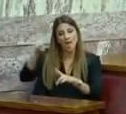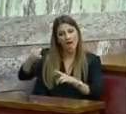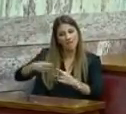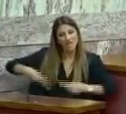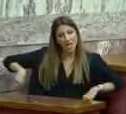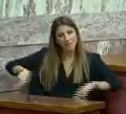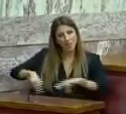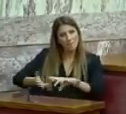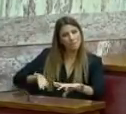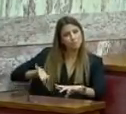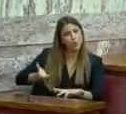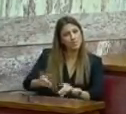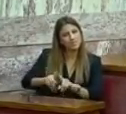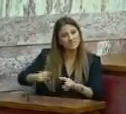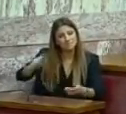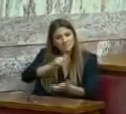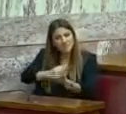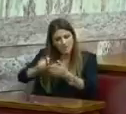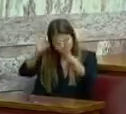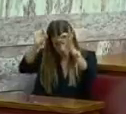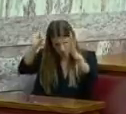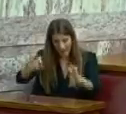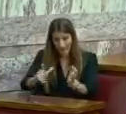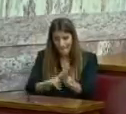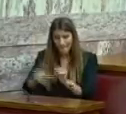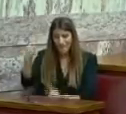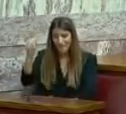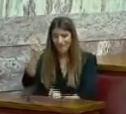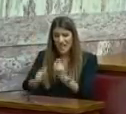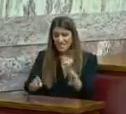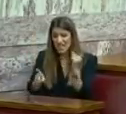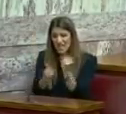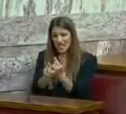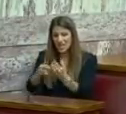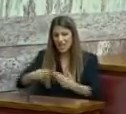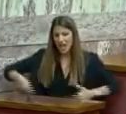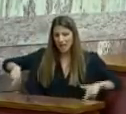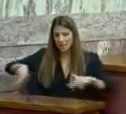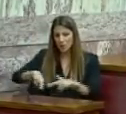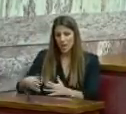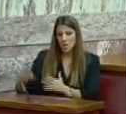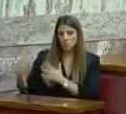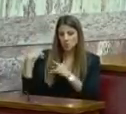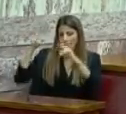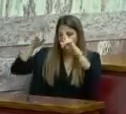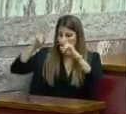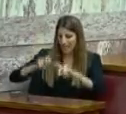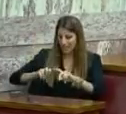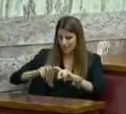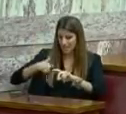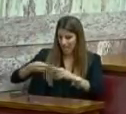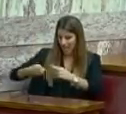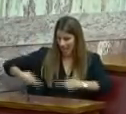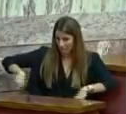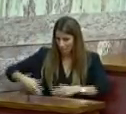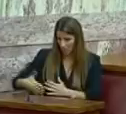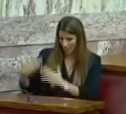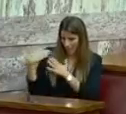σαφέστατα, έλεγε να συγκληθεί η Επιτροπή για να ελέγξει την αρμοδιότητα. Δεν ευνηδιάσαμε